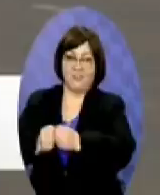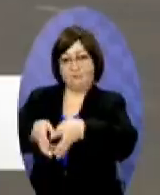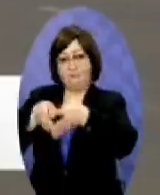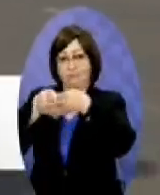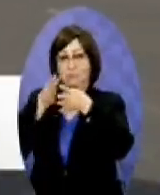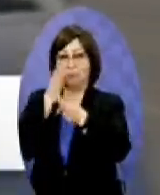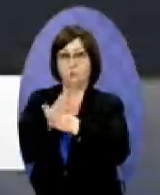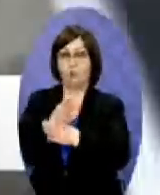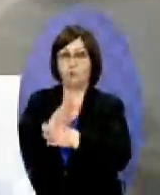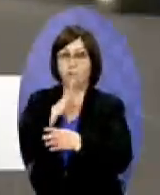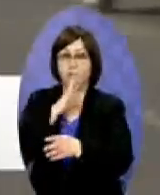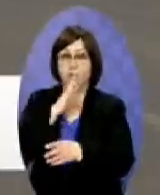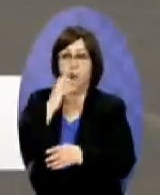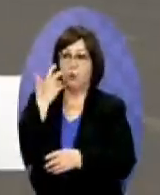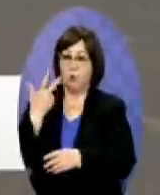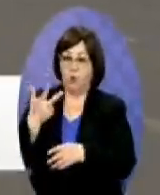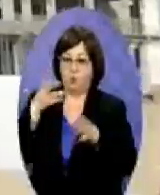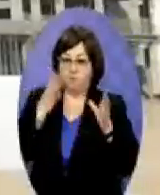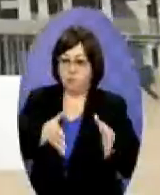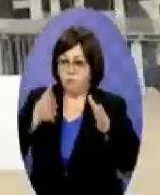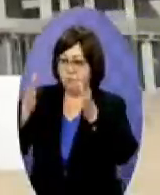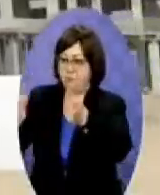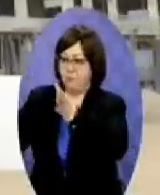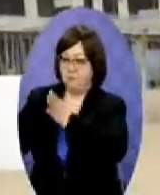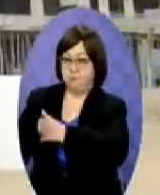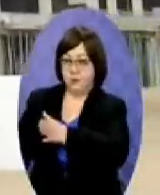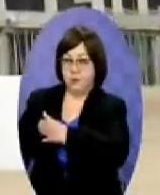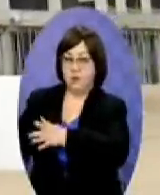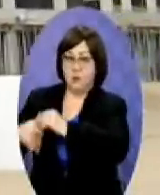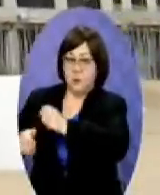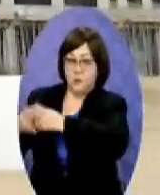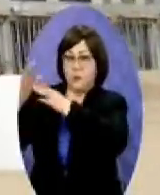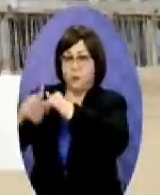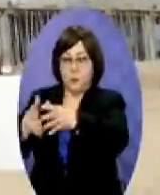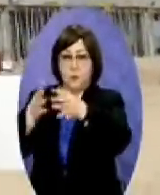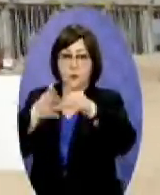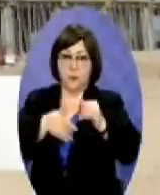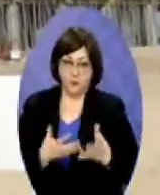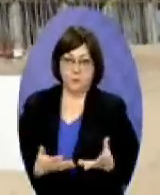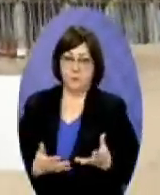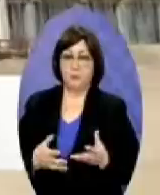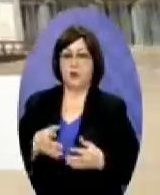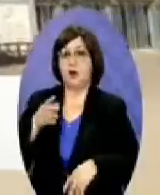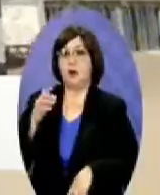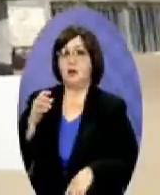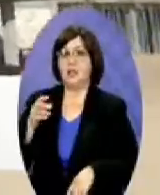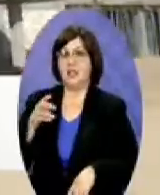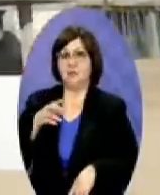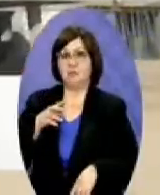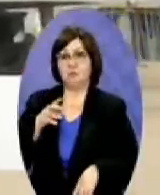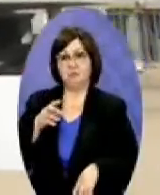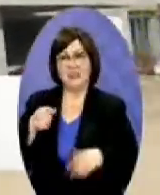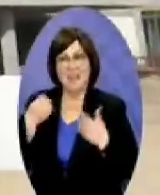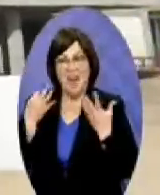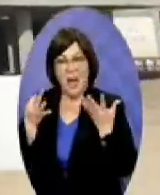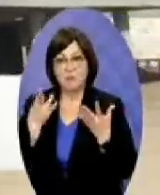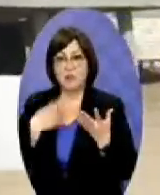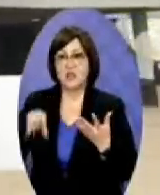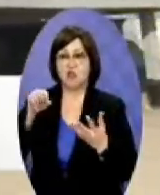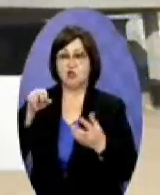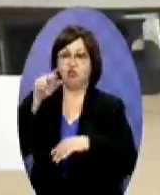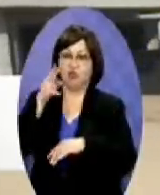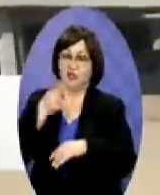Улаанбаатар хот хоёр төвтэй байхаар тусгасан. Одоогийн байгаа Бага Тойруу, за нөгөө нь Яармаг гэсэн төвтэй, за мөн 8 дэд төвтэй байх